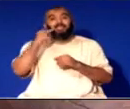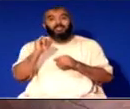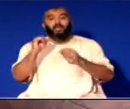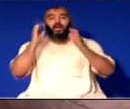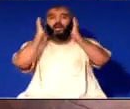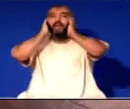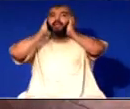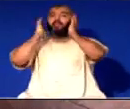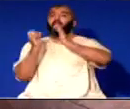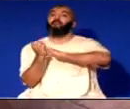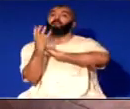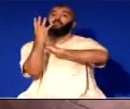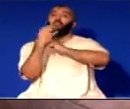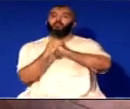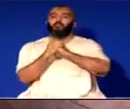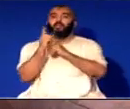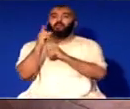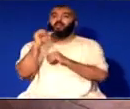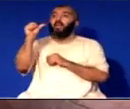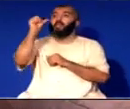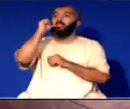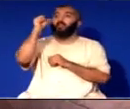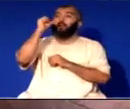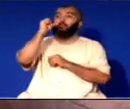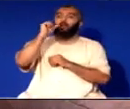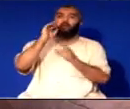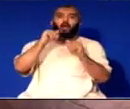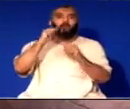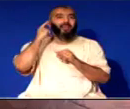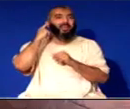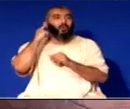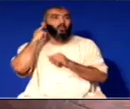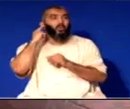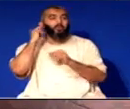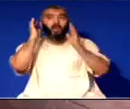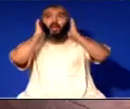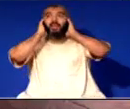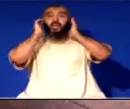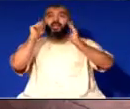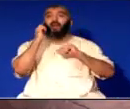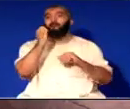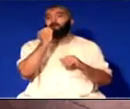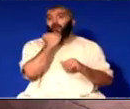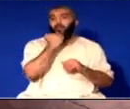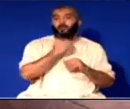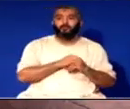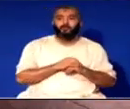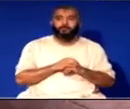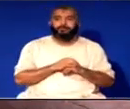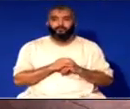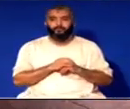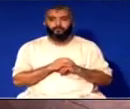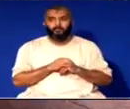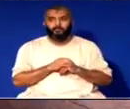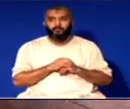الصباح هي شربت ومن بعد عرفت بلي الأذان خطأت، يعني هذه يسموها قدرت هي بالمازال ولكن هي صح وكان